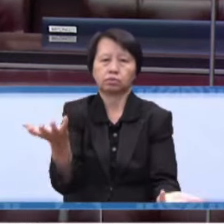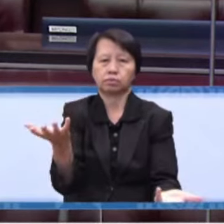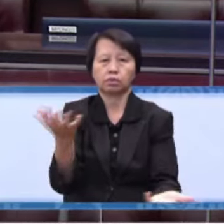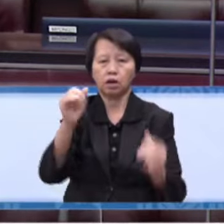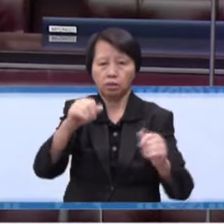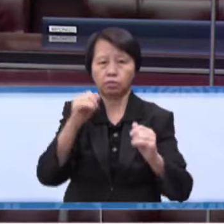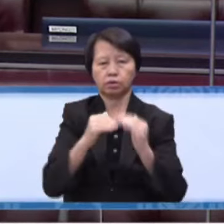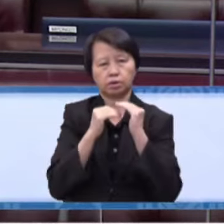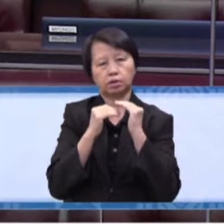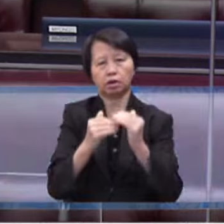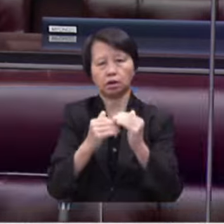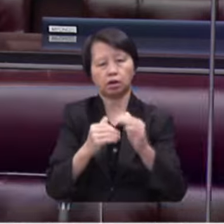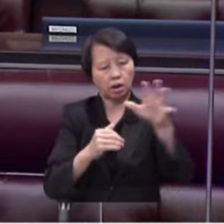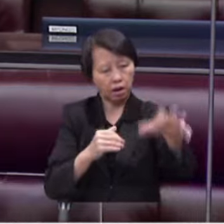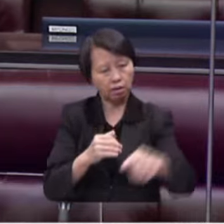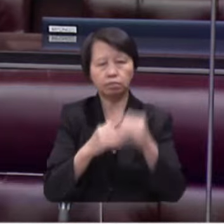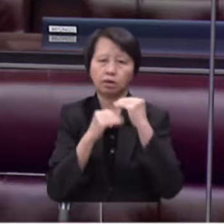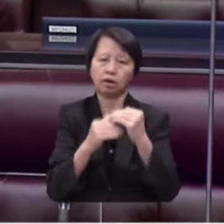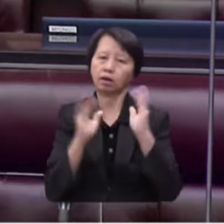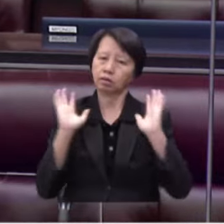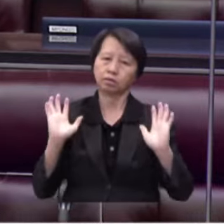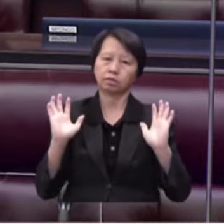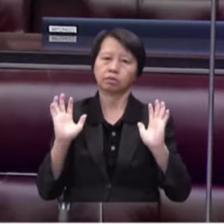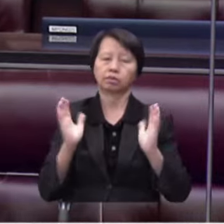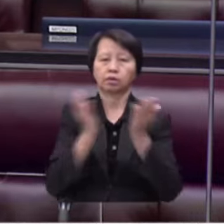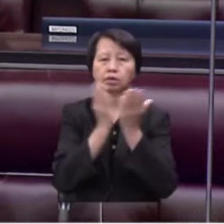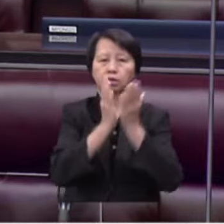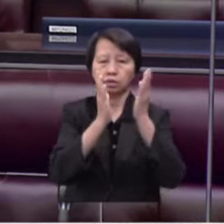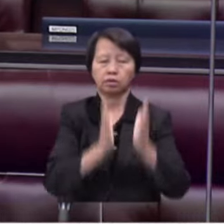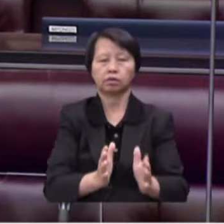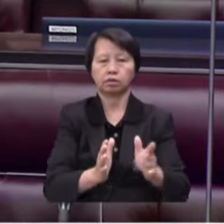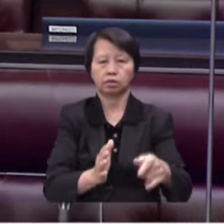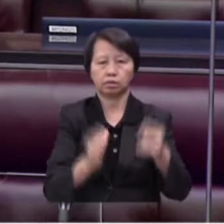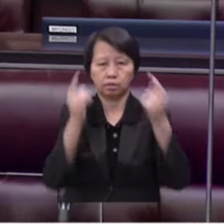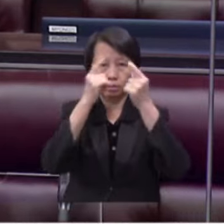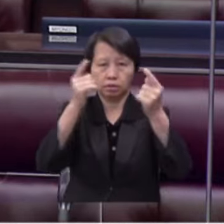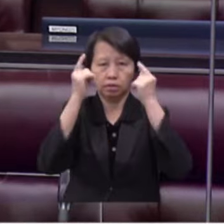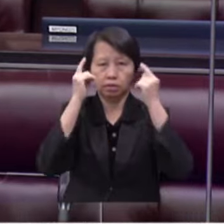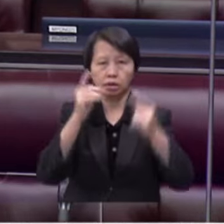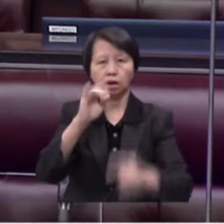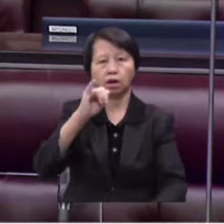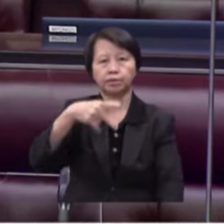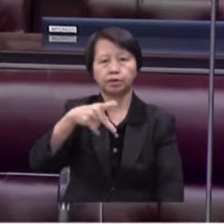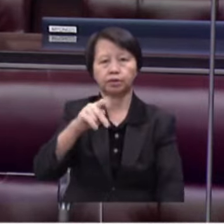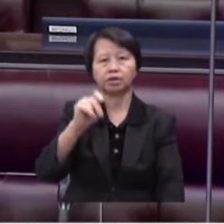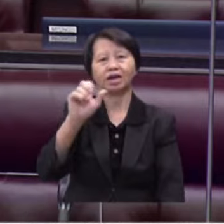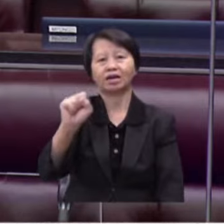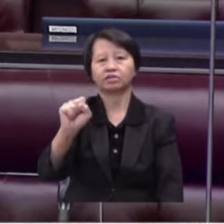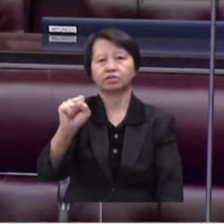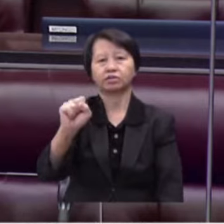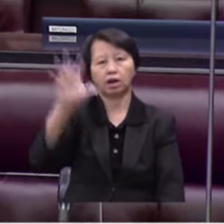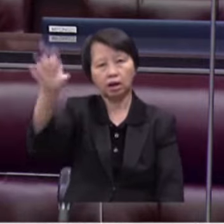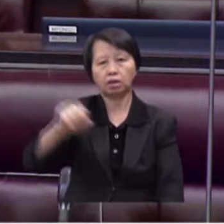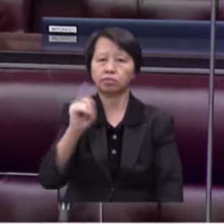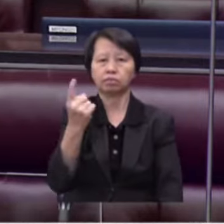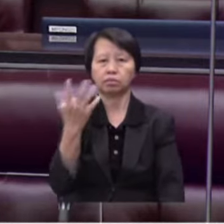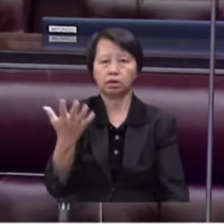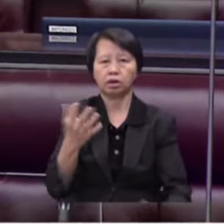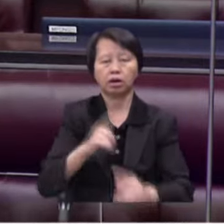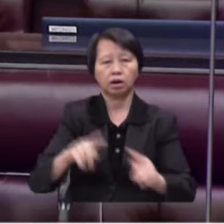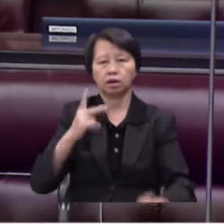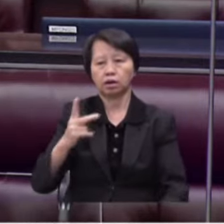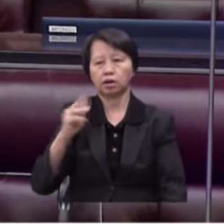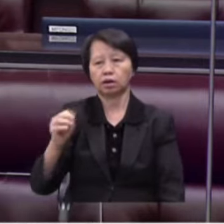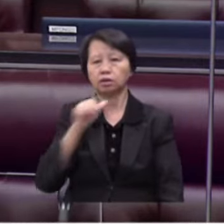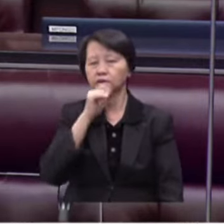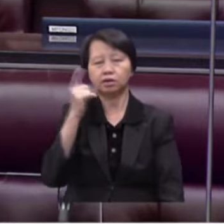menghahatkan pengambilan pelajar-pelajar pribatan di peringkat ipts tetapi kebencian tak akan lakukan